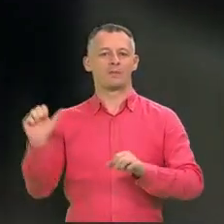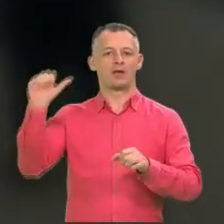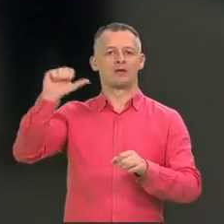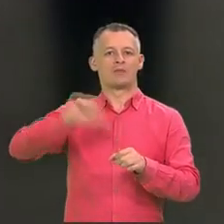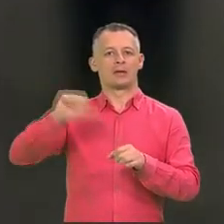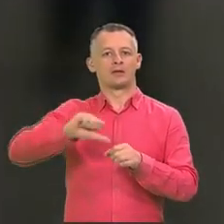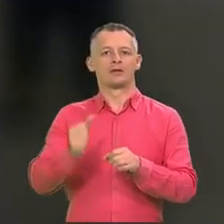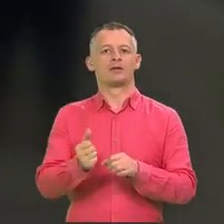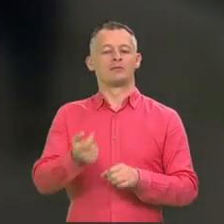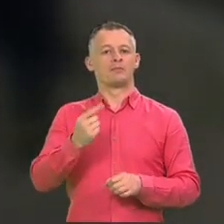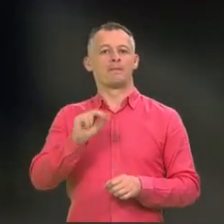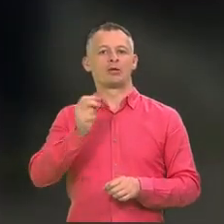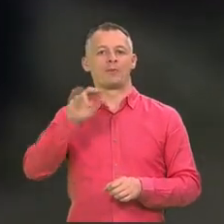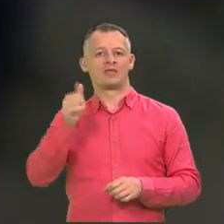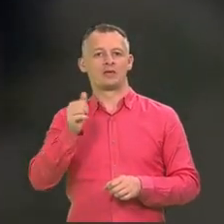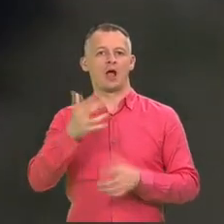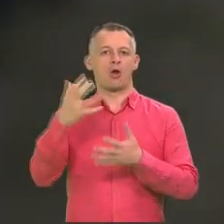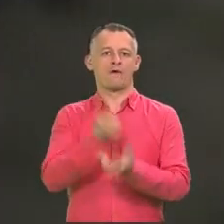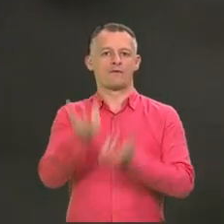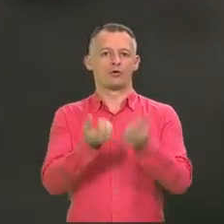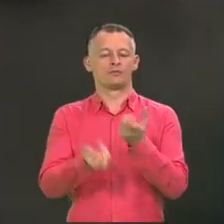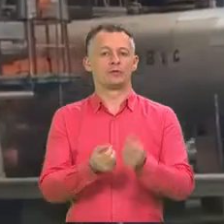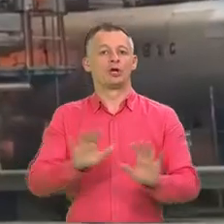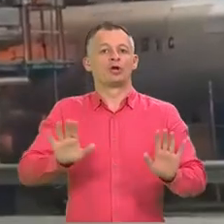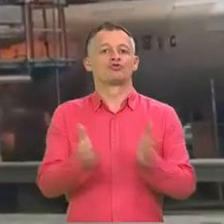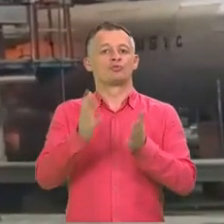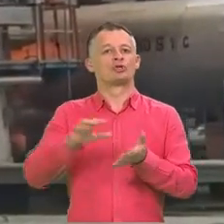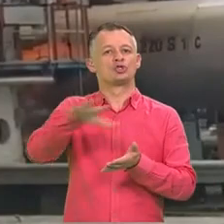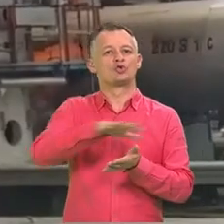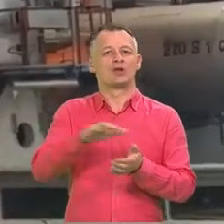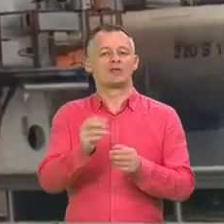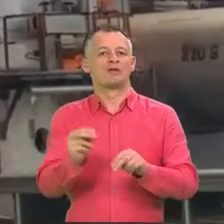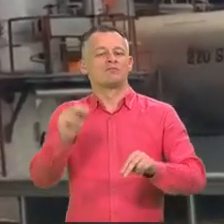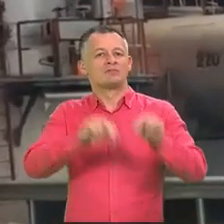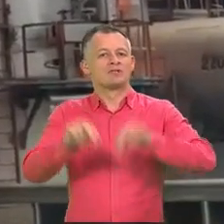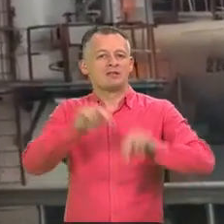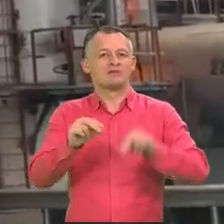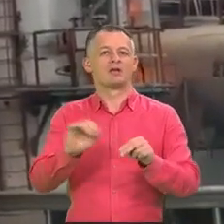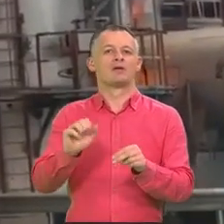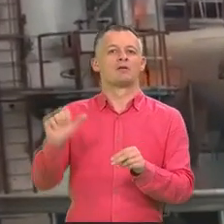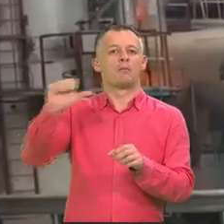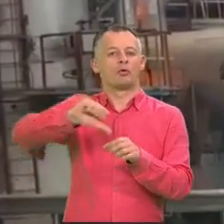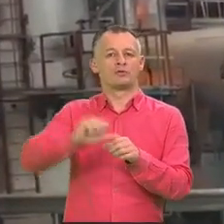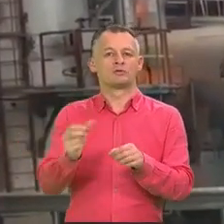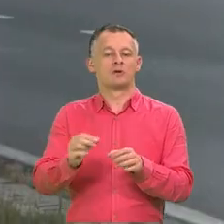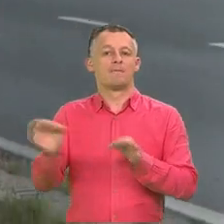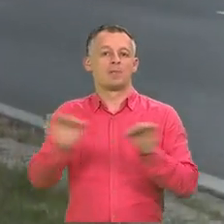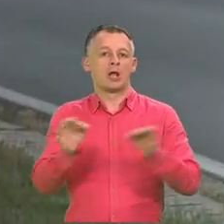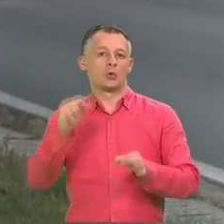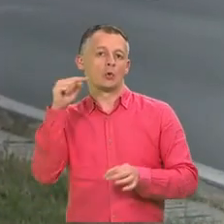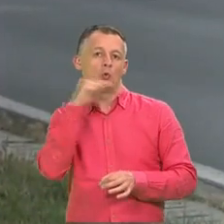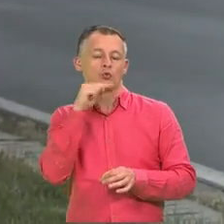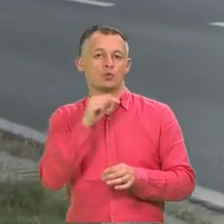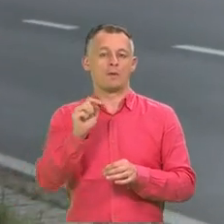Platforma de la Petromidia a luat foc din nou. Incendiul a izbucnit la instalația de distilare a motorinei. A fost activat planul roșu și au intervenit pompierii din